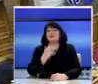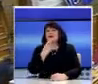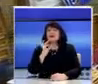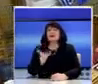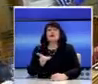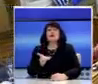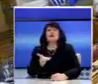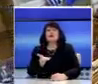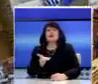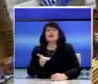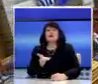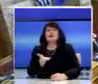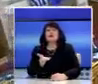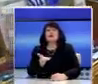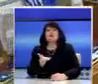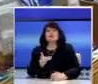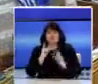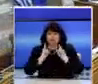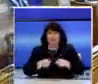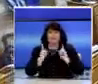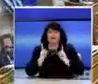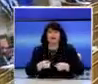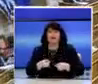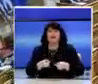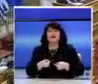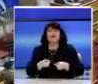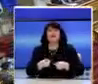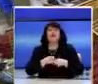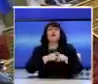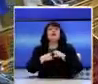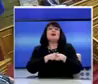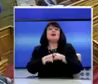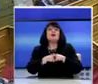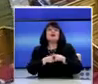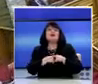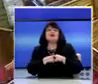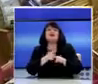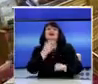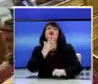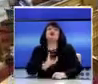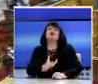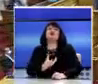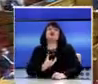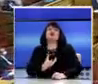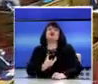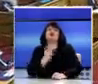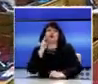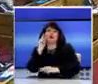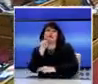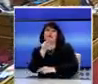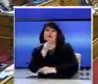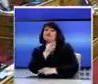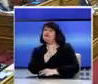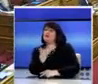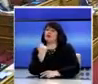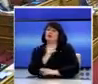συνεχίζετε να παίρνετε αποφάσεις που δεν εδράζονται σε καμία σοβαρή επιδημιολογική επιτήρηση? Με αυτόν τον